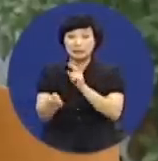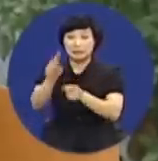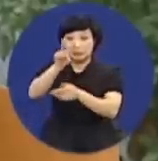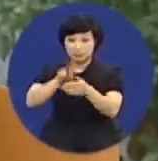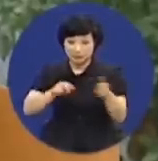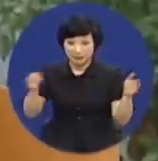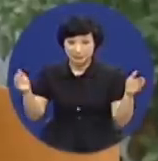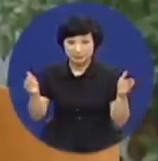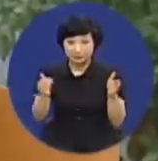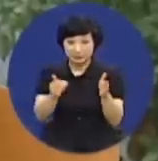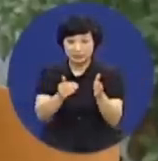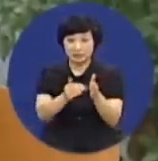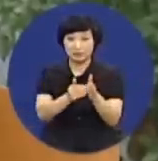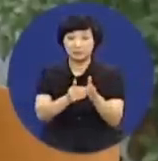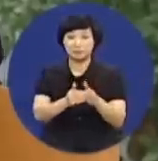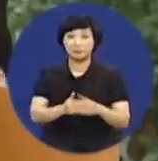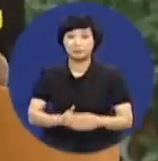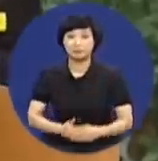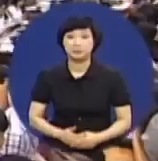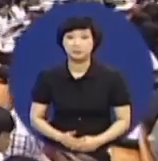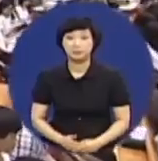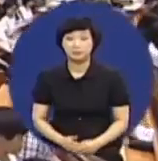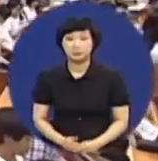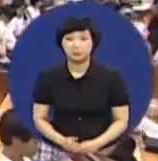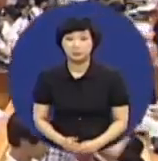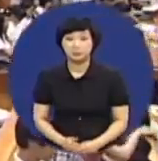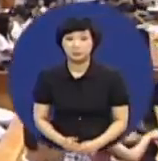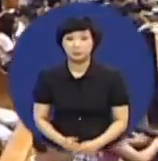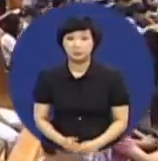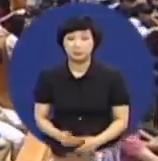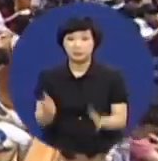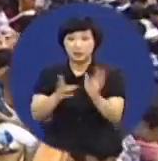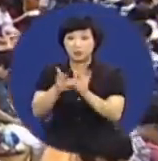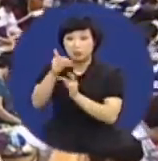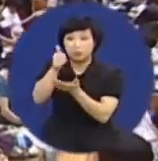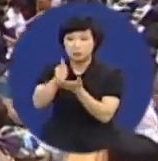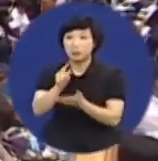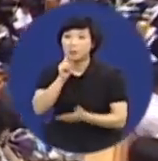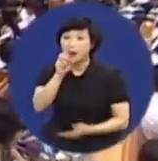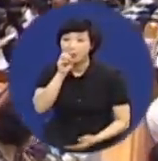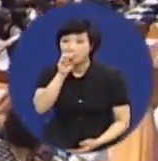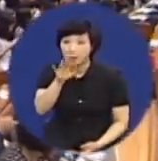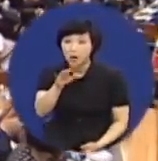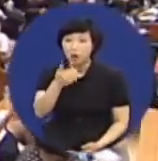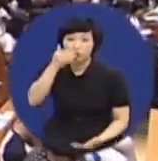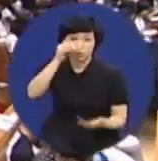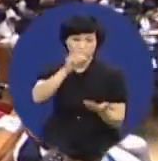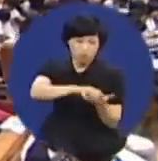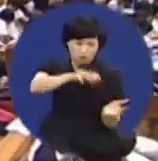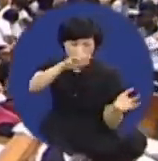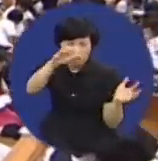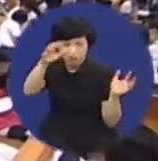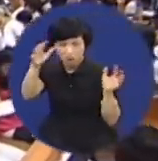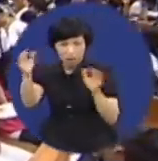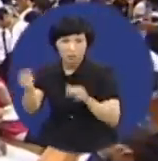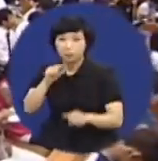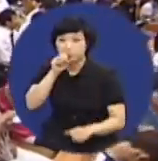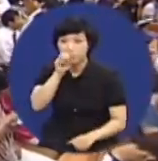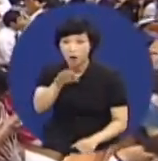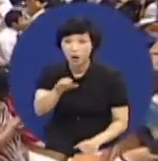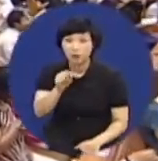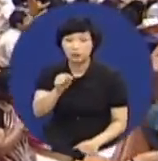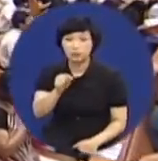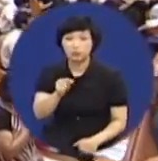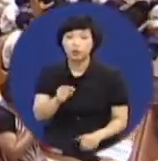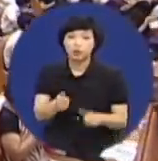節から44節までの御言葉です。新外訳で代わりにお読みします。イエスは言われた。その